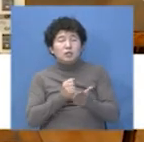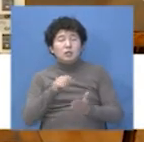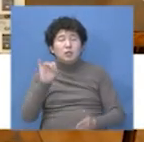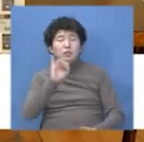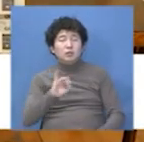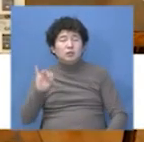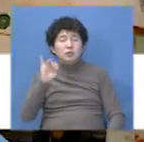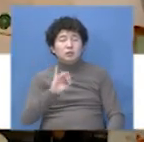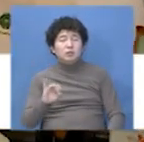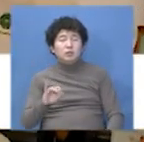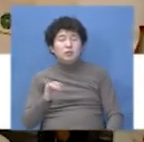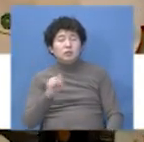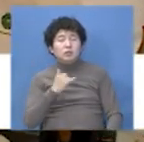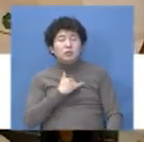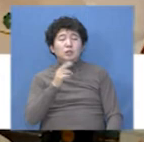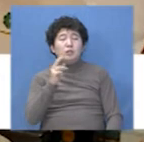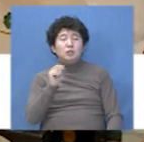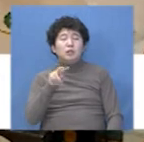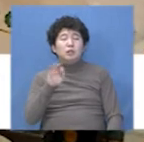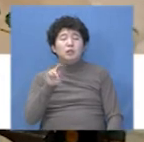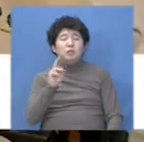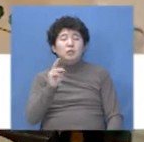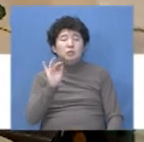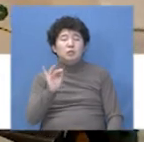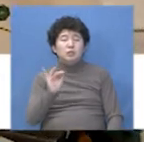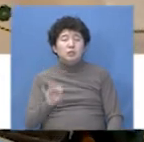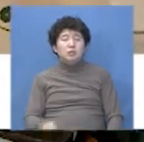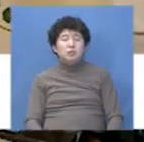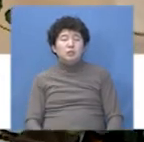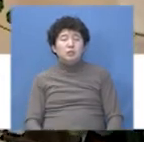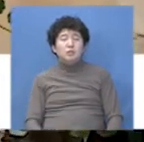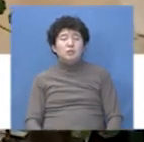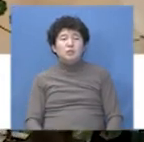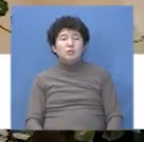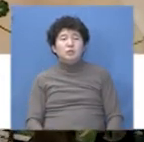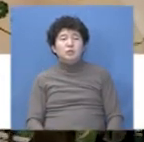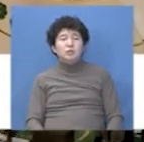истории. У нас вот колодки знаменитые, как мы считаем.